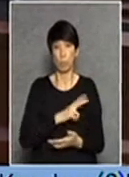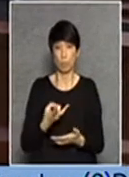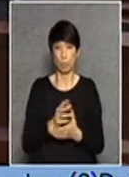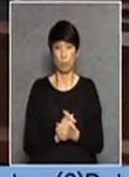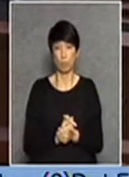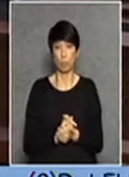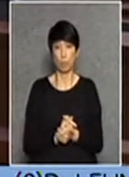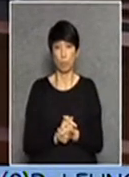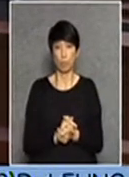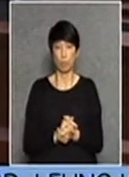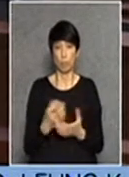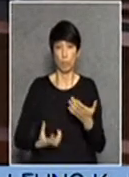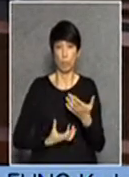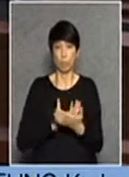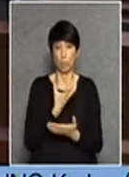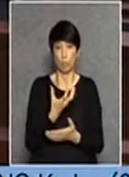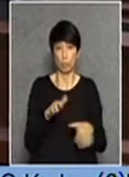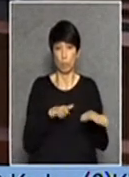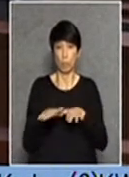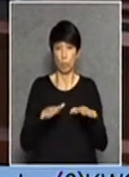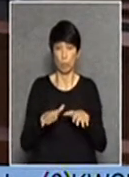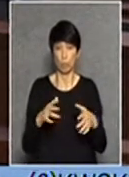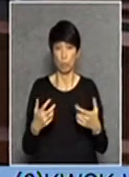賑災呢，都要拗到面紅耳綠，